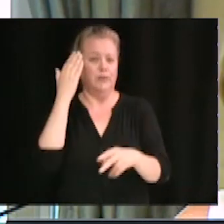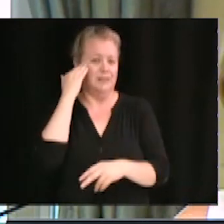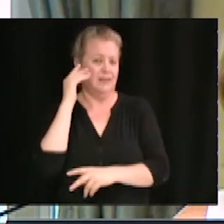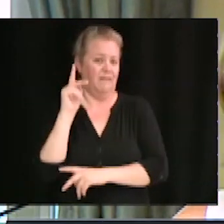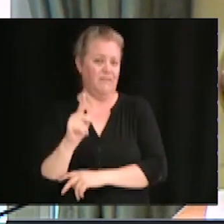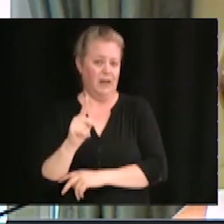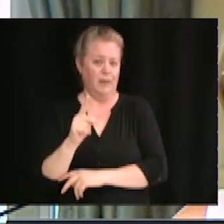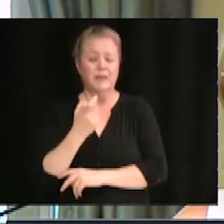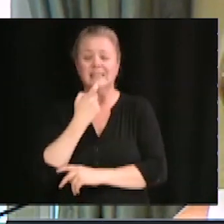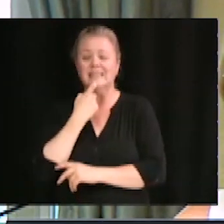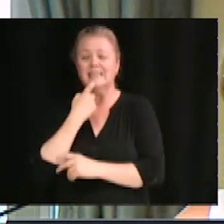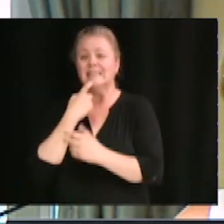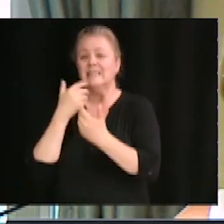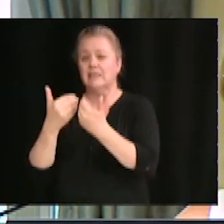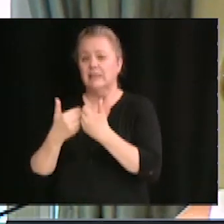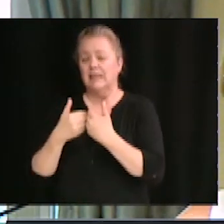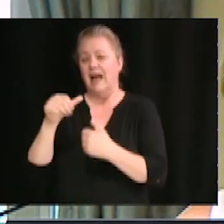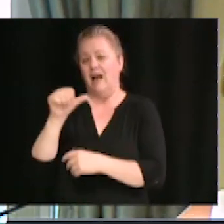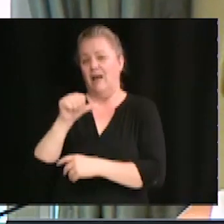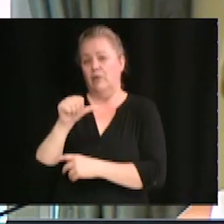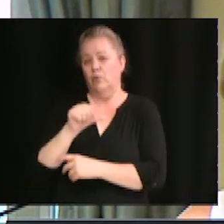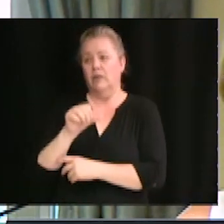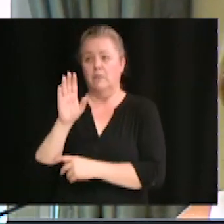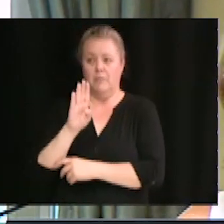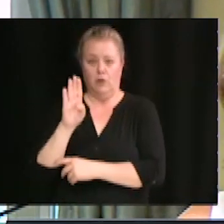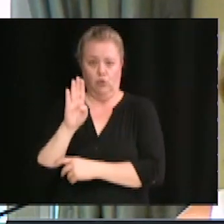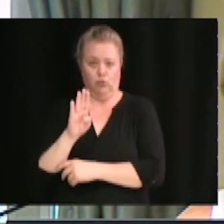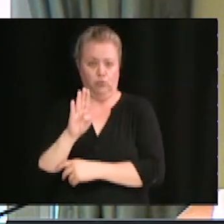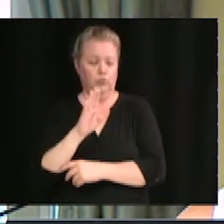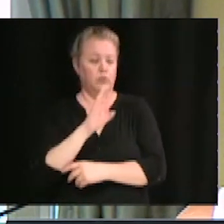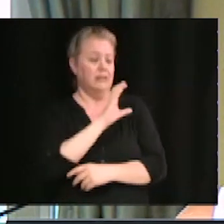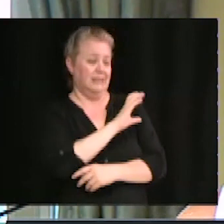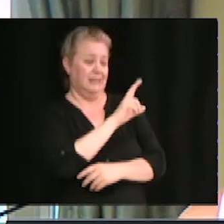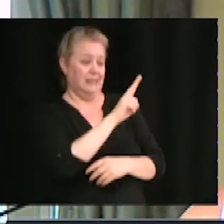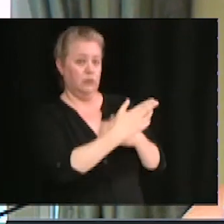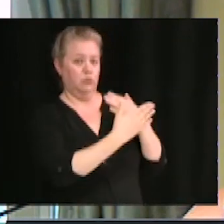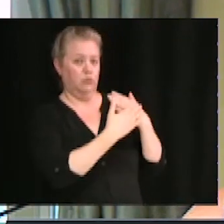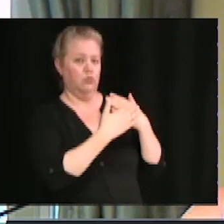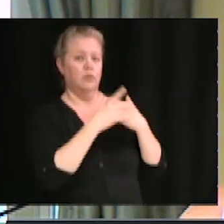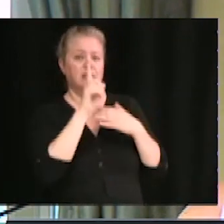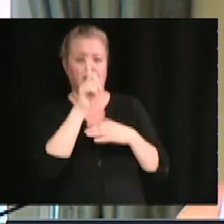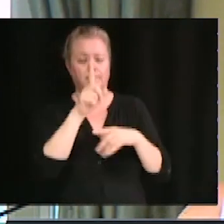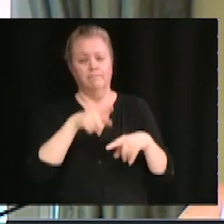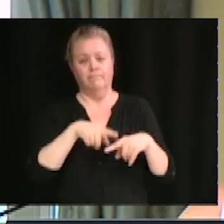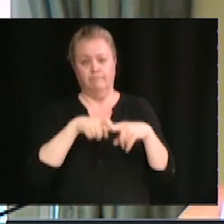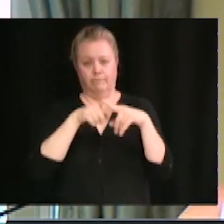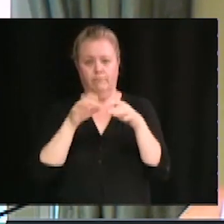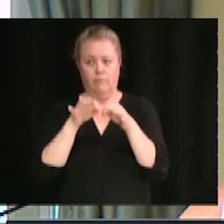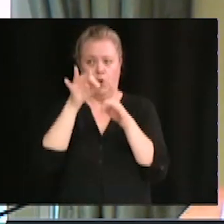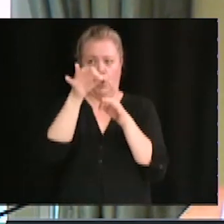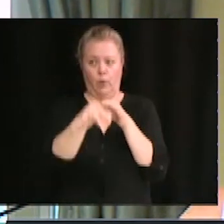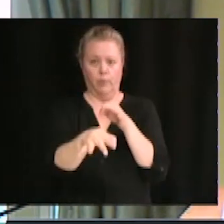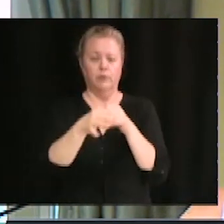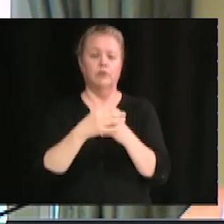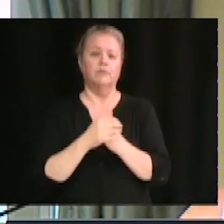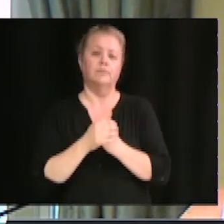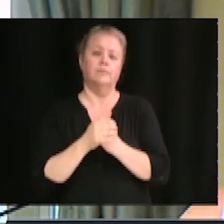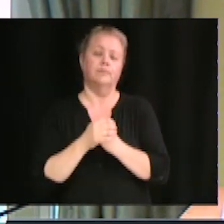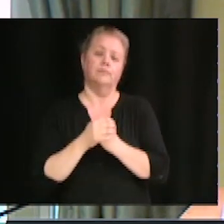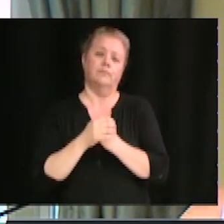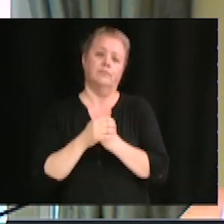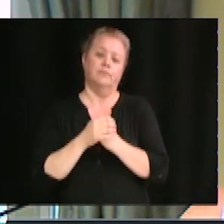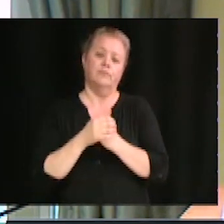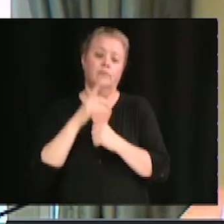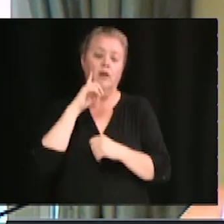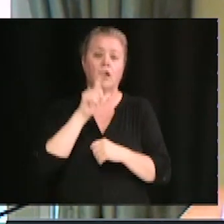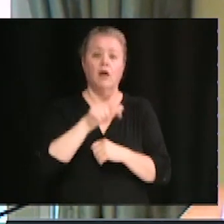Antoine Pilodeau. Dans ce cas-ci, le CCU recommande de reporter la décision du Conseil municipal. Et